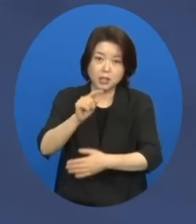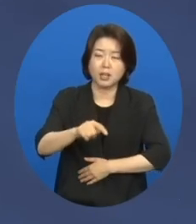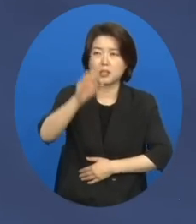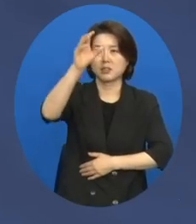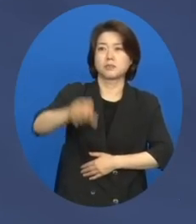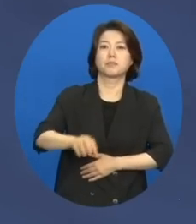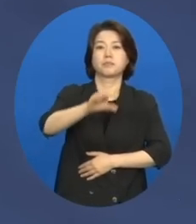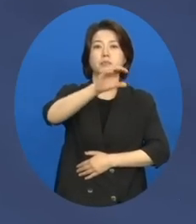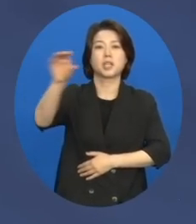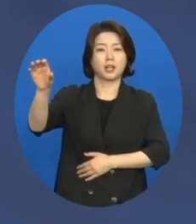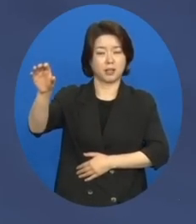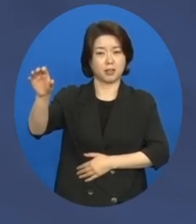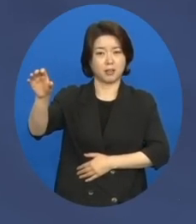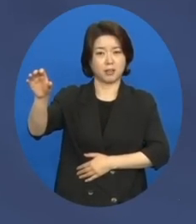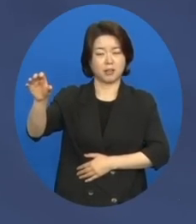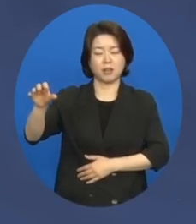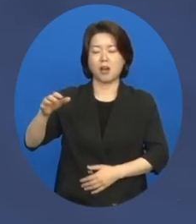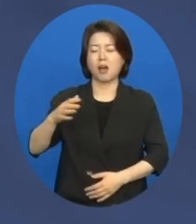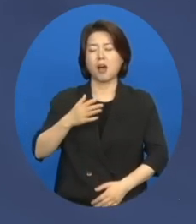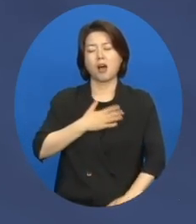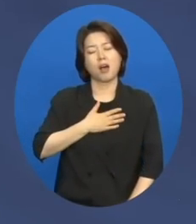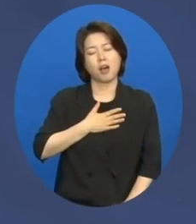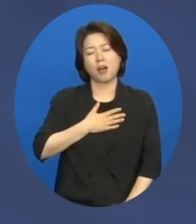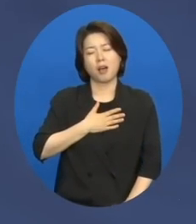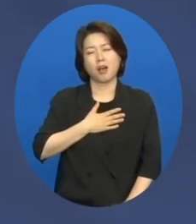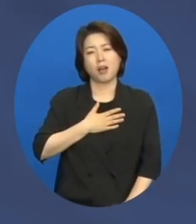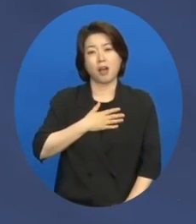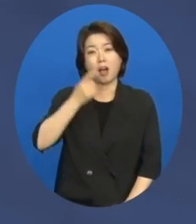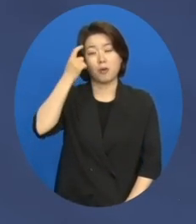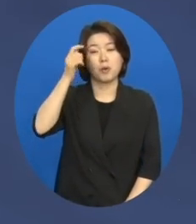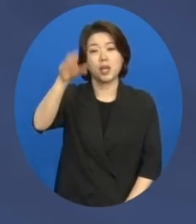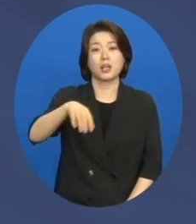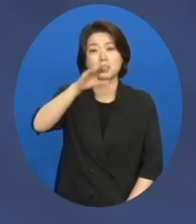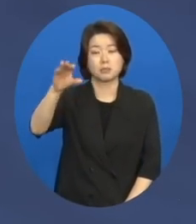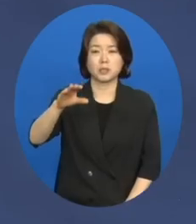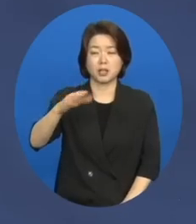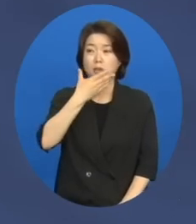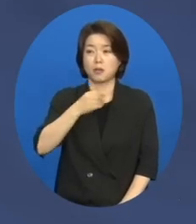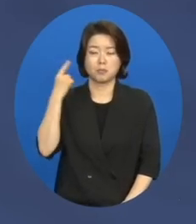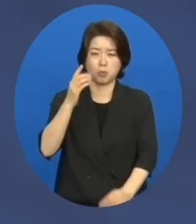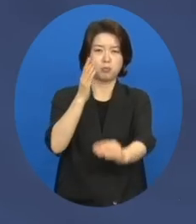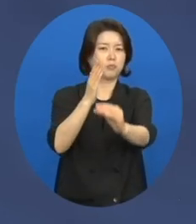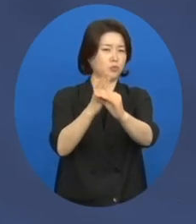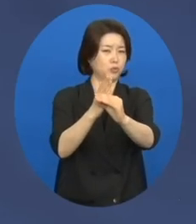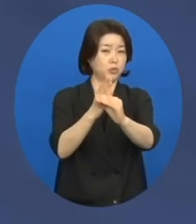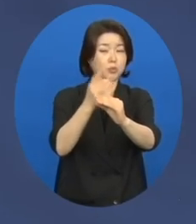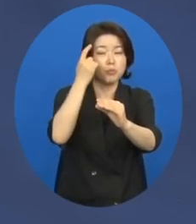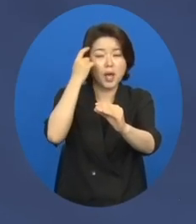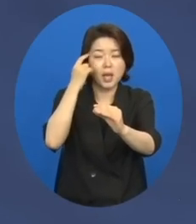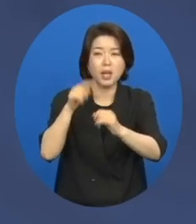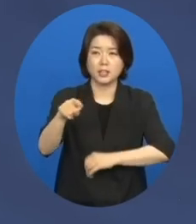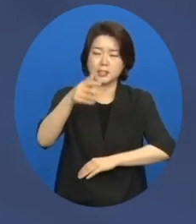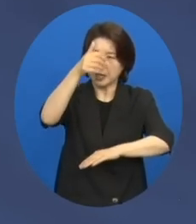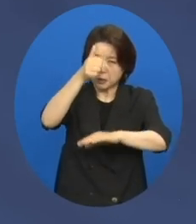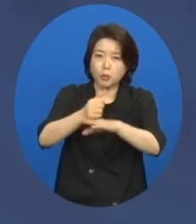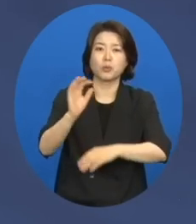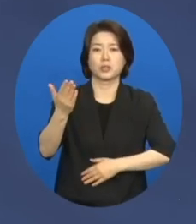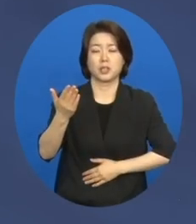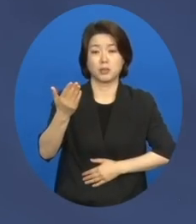십자가. 와, 왜 십자가가 복음의 중심이어야 하고 이게 결론이 돼야